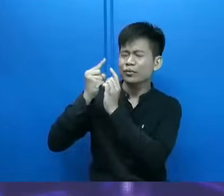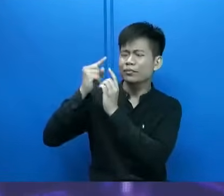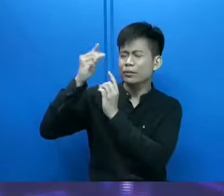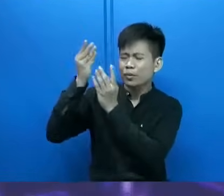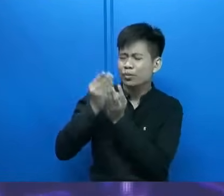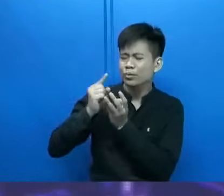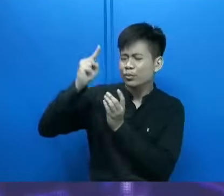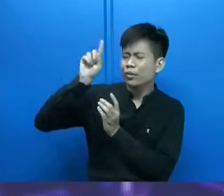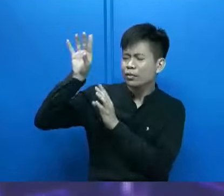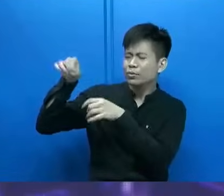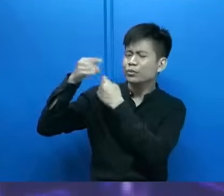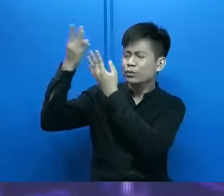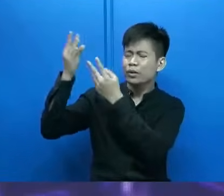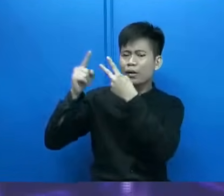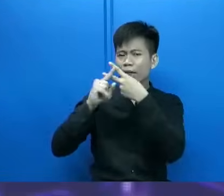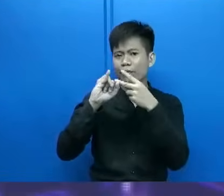Rasulullah di akhirat itu.